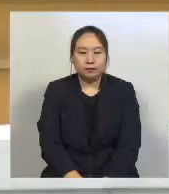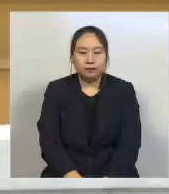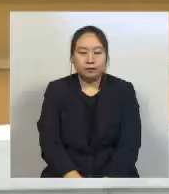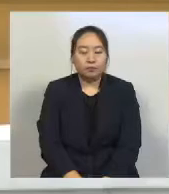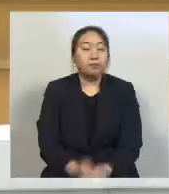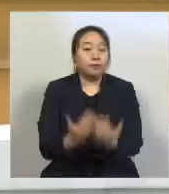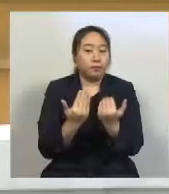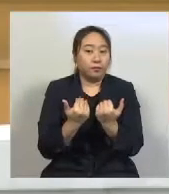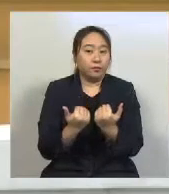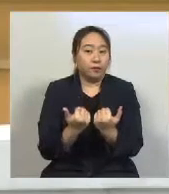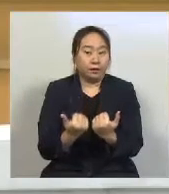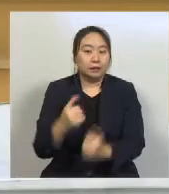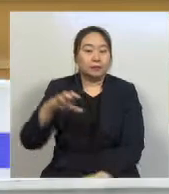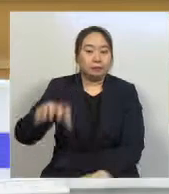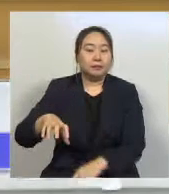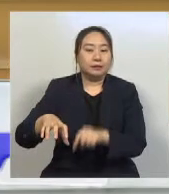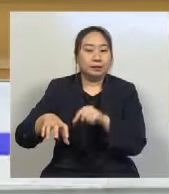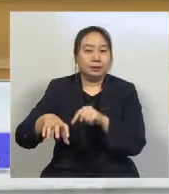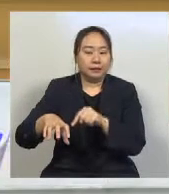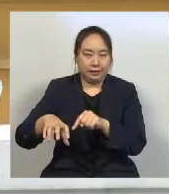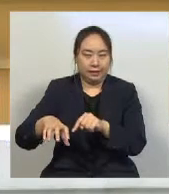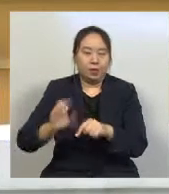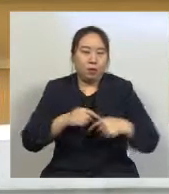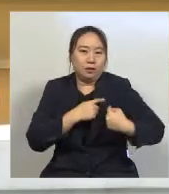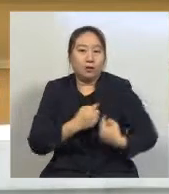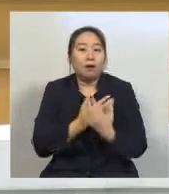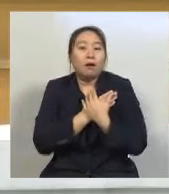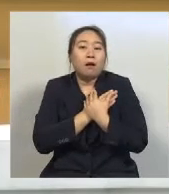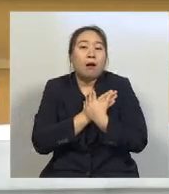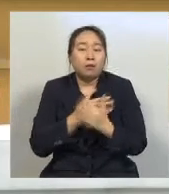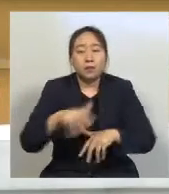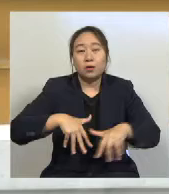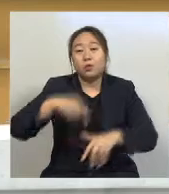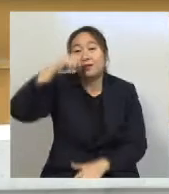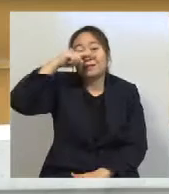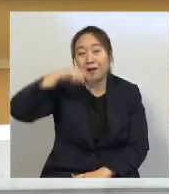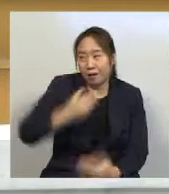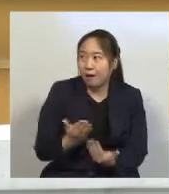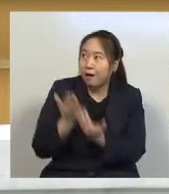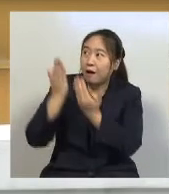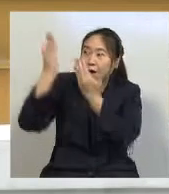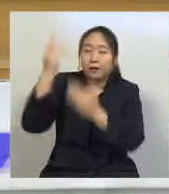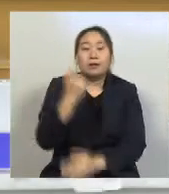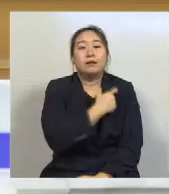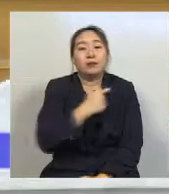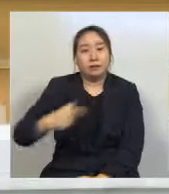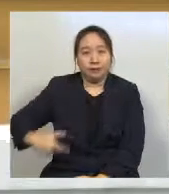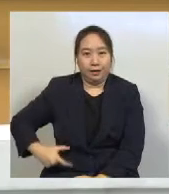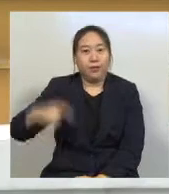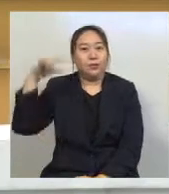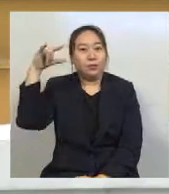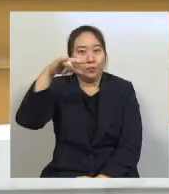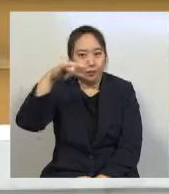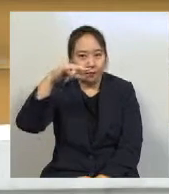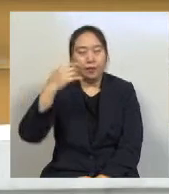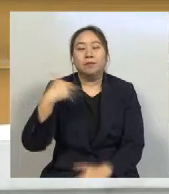และนี่แหละครับก็ถือว่าเป็นอีกหนึ่งเครื่องยืนยันถึงความจงรักภักดีที่ประชาชนชาวไทยนะครับมีต่อพระบาทสมเด็จพระเจ้าอยู่หัวครับรวมถึงนะ